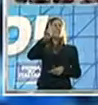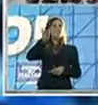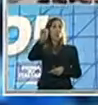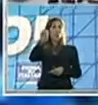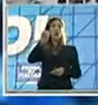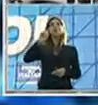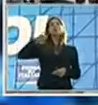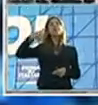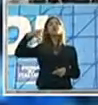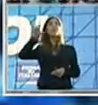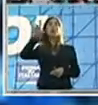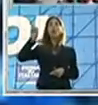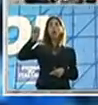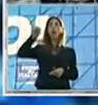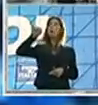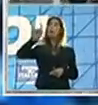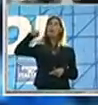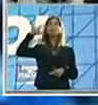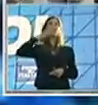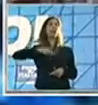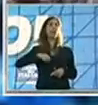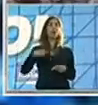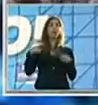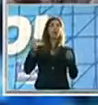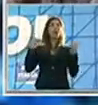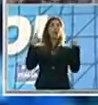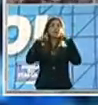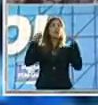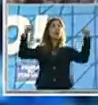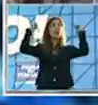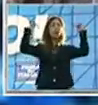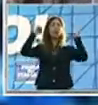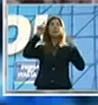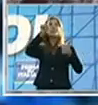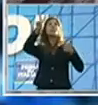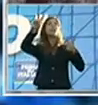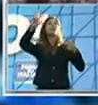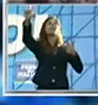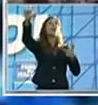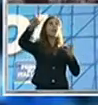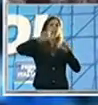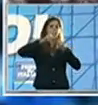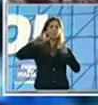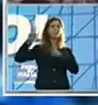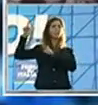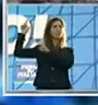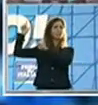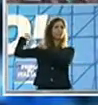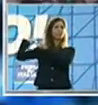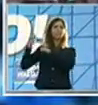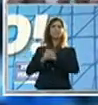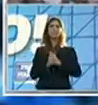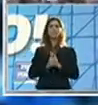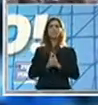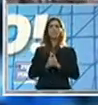ma è stato quando Salvini è andato al governo e ha cominciato a fare le sue intemerate antieuropee, c'era una forte